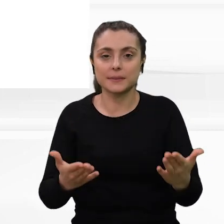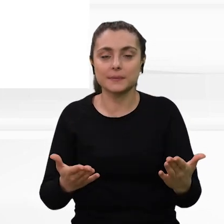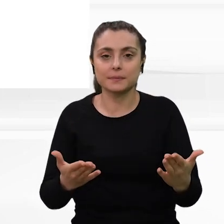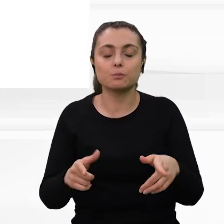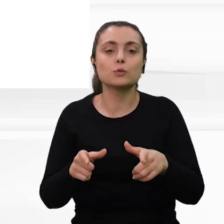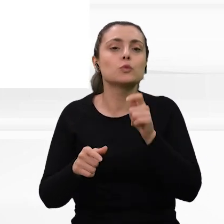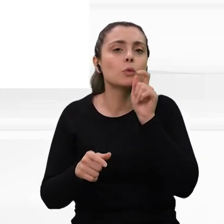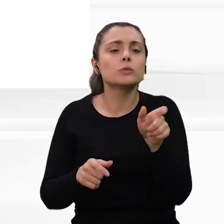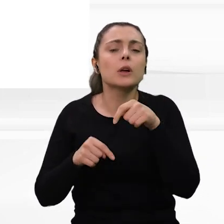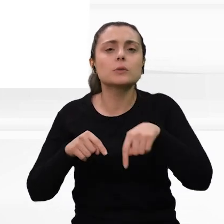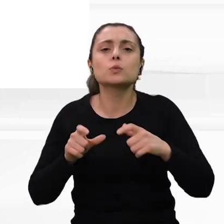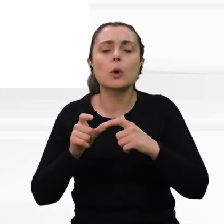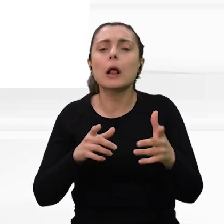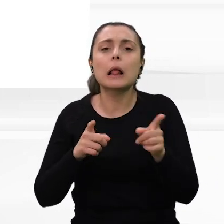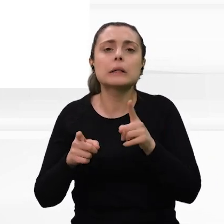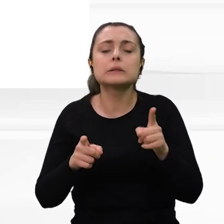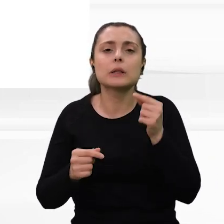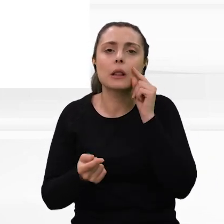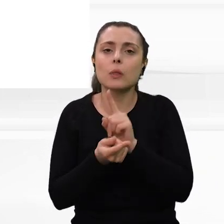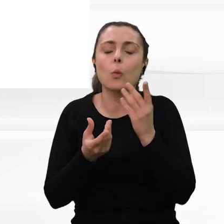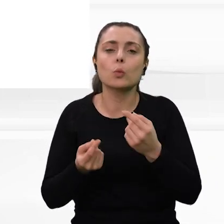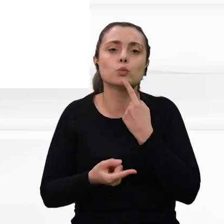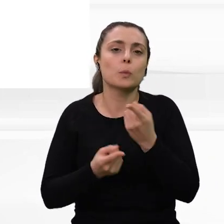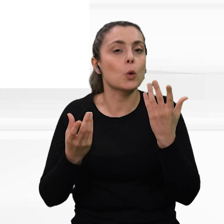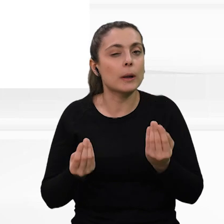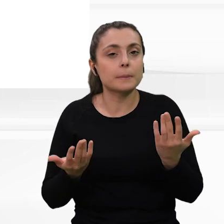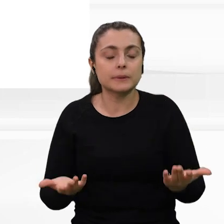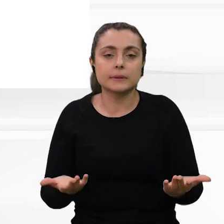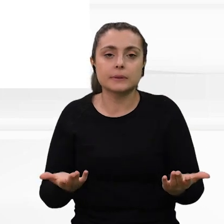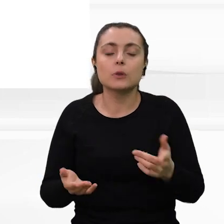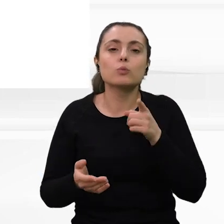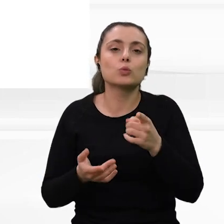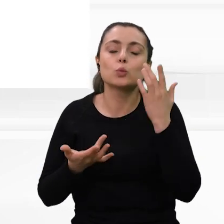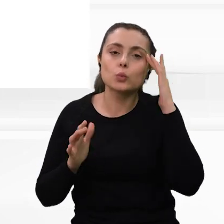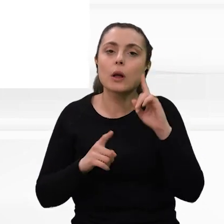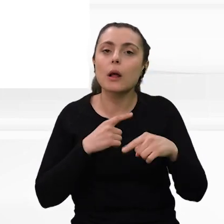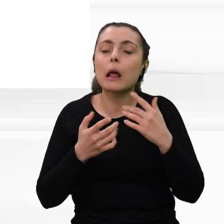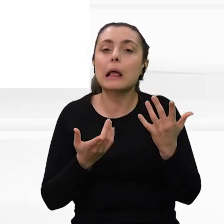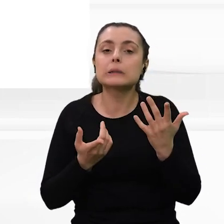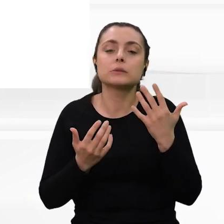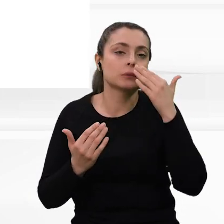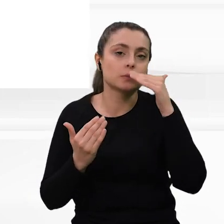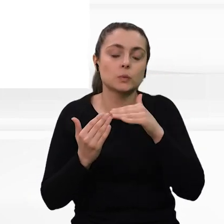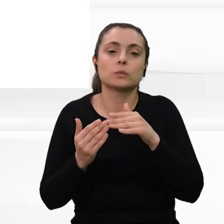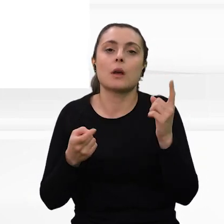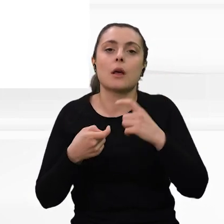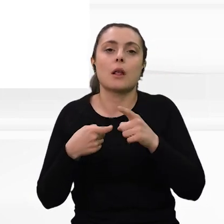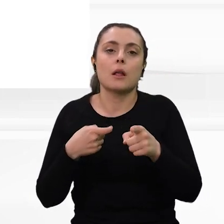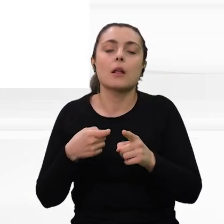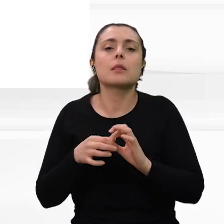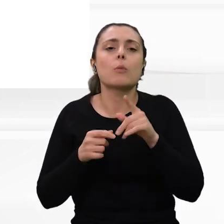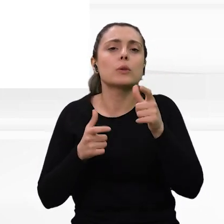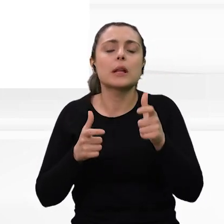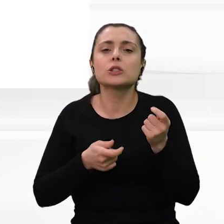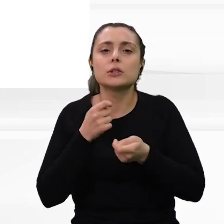başlayalım Arkadaşlar bu sözler aşağıdaki sorulardan hangisine karşılık olarak söylenmiş olabilir bu Kültür hangi açıdan yaklaştığımızda ilgilidir